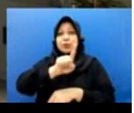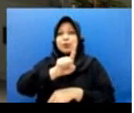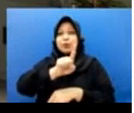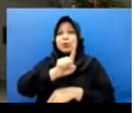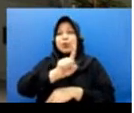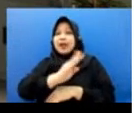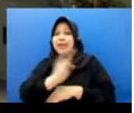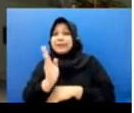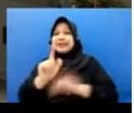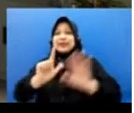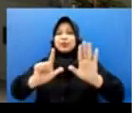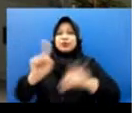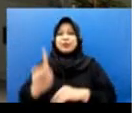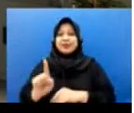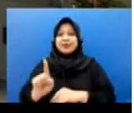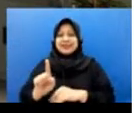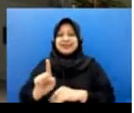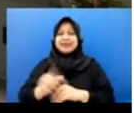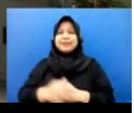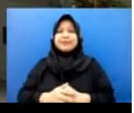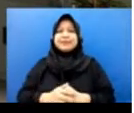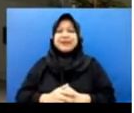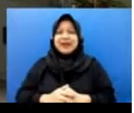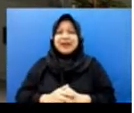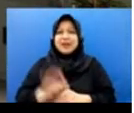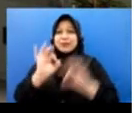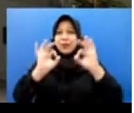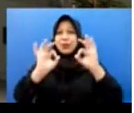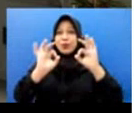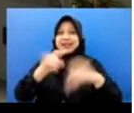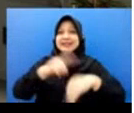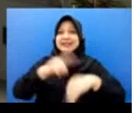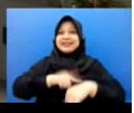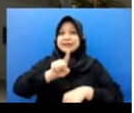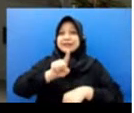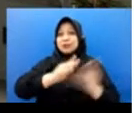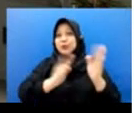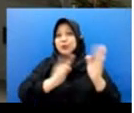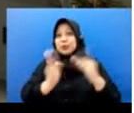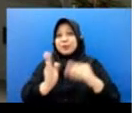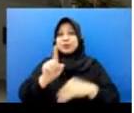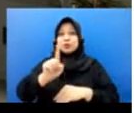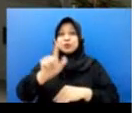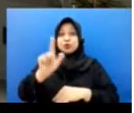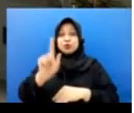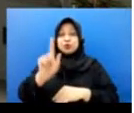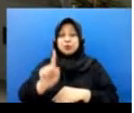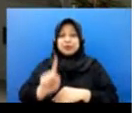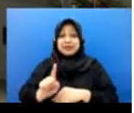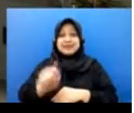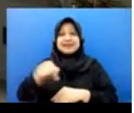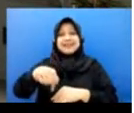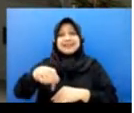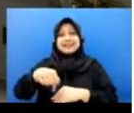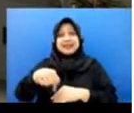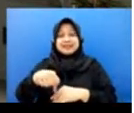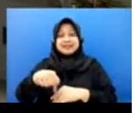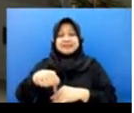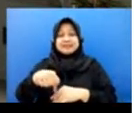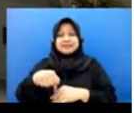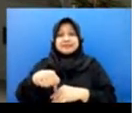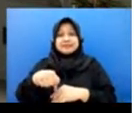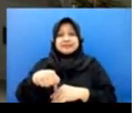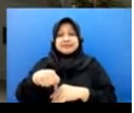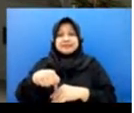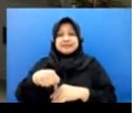menit. Oke. Jam 1 lewat 7 menit, jika Bapak dan Ibu melihat sekarang adalah waktunya jam 1 lewat 7 menit, berarti Bapak dan Ibu